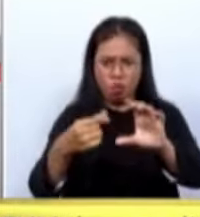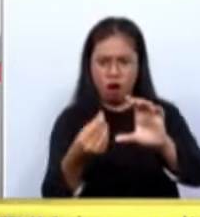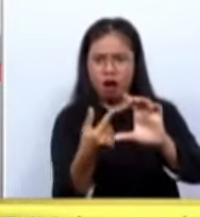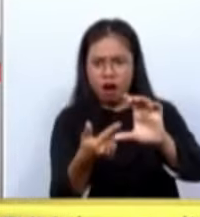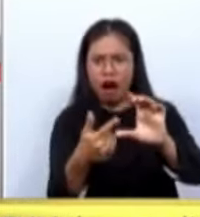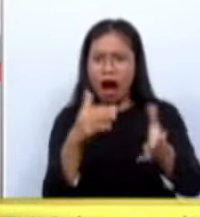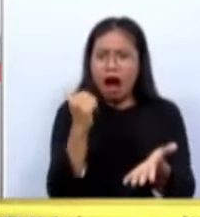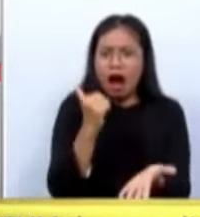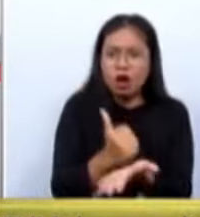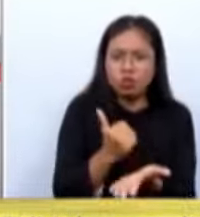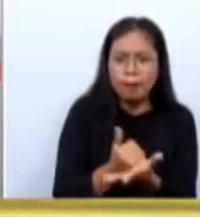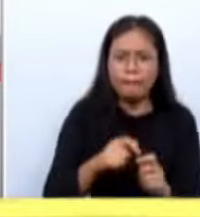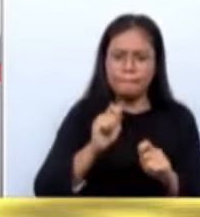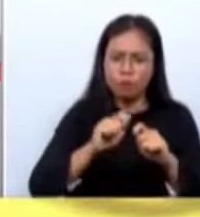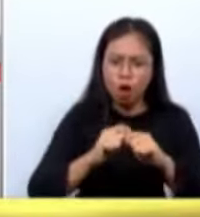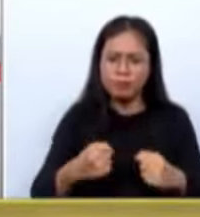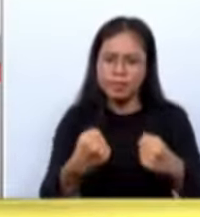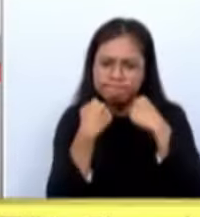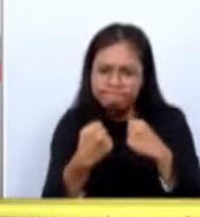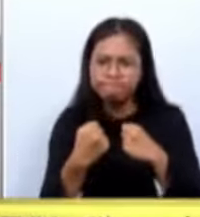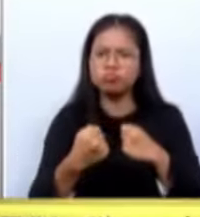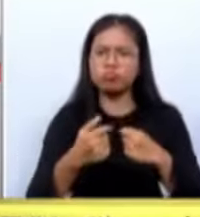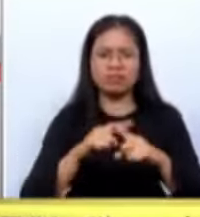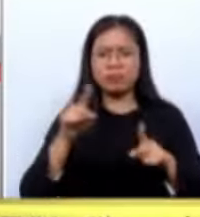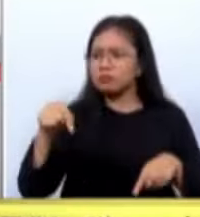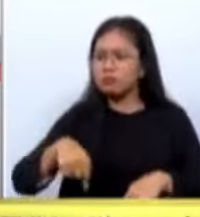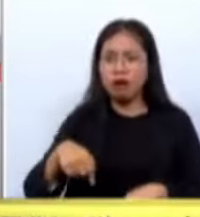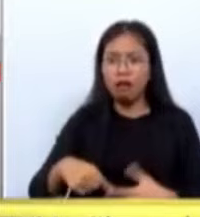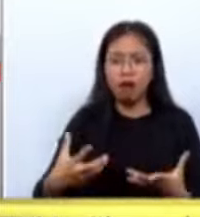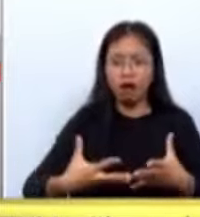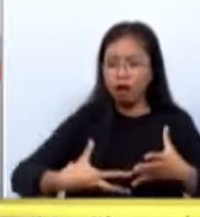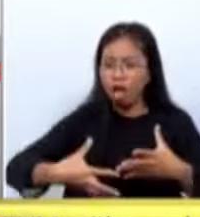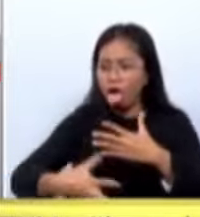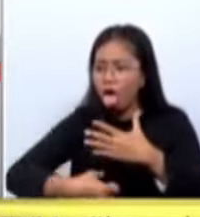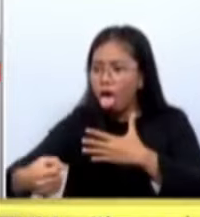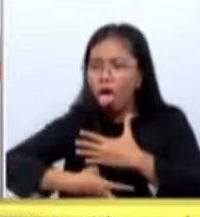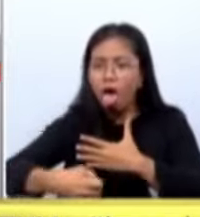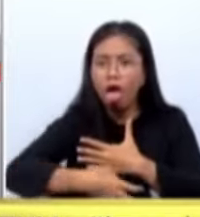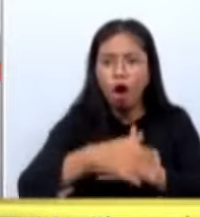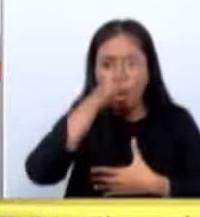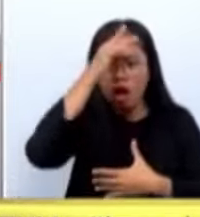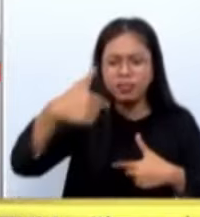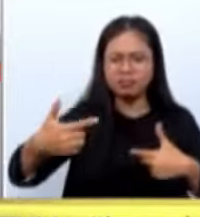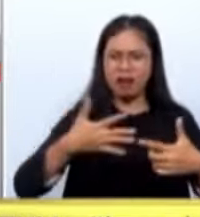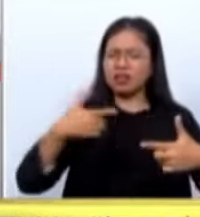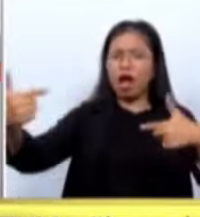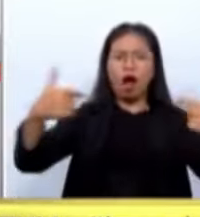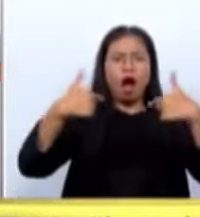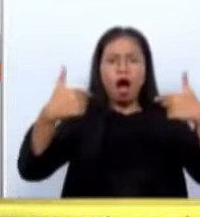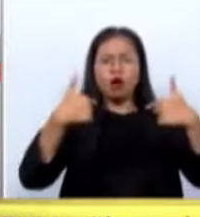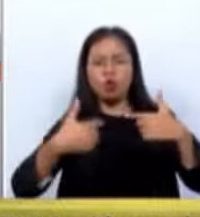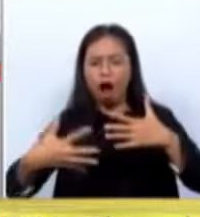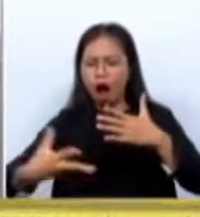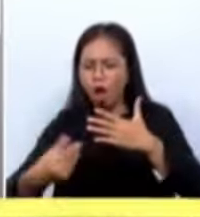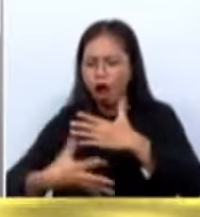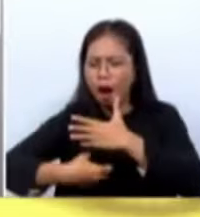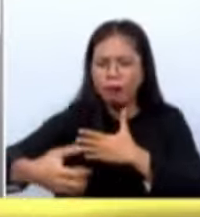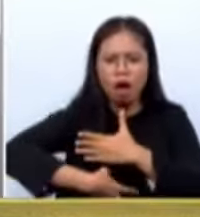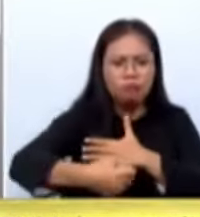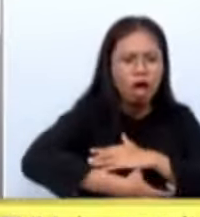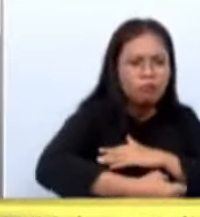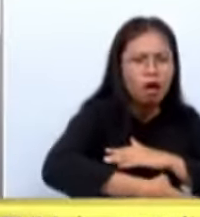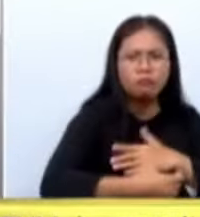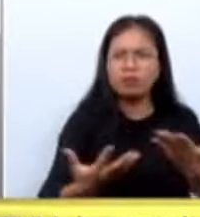mempertahankan yang hari ini menjadi serangan paling modern yang terjadi ini adalah ancaman yang paling nyata dan dirasakan di